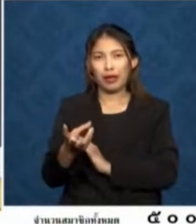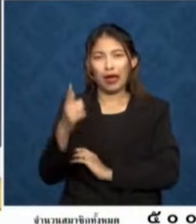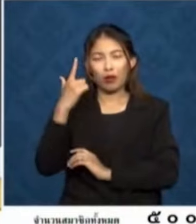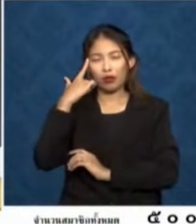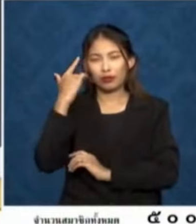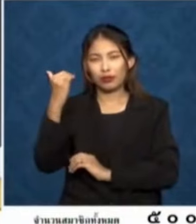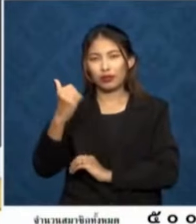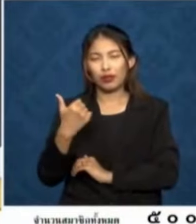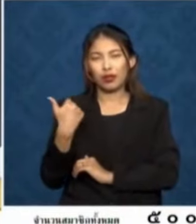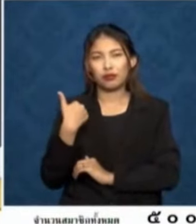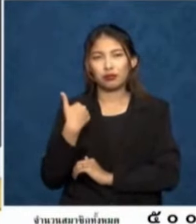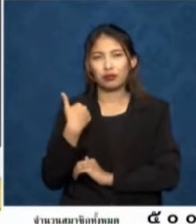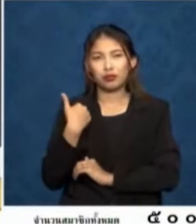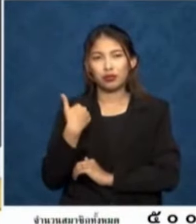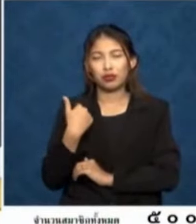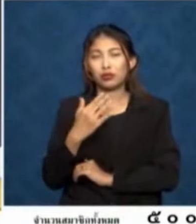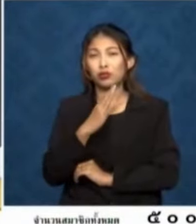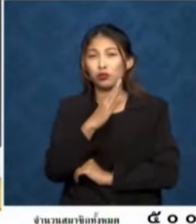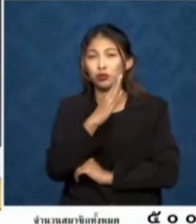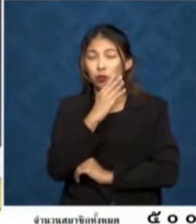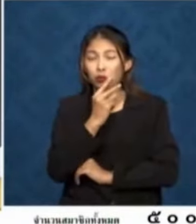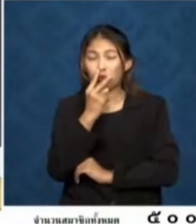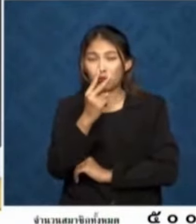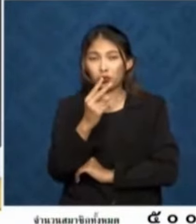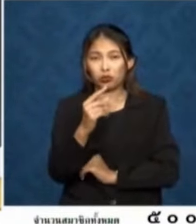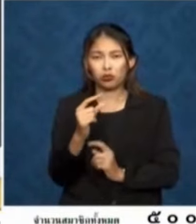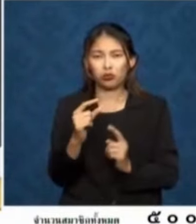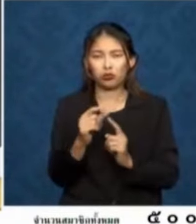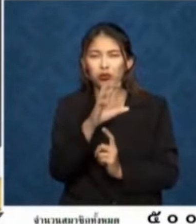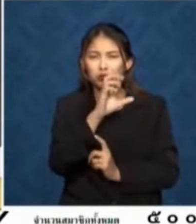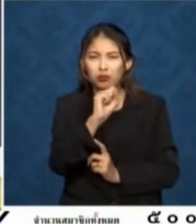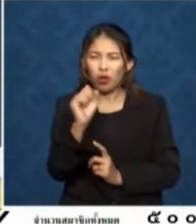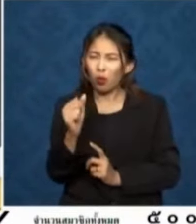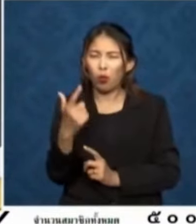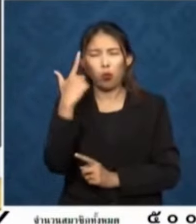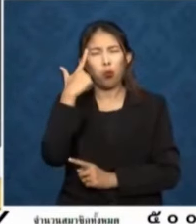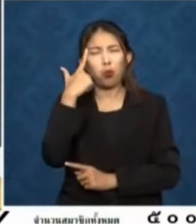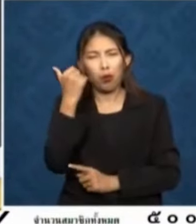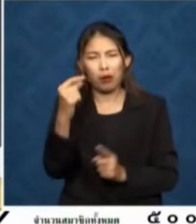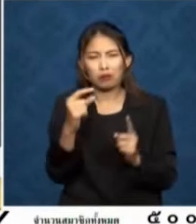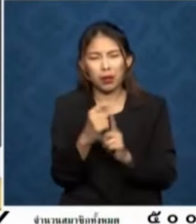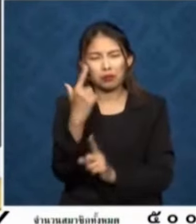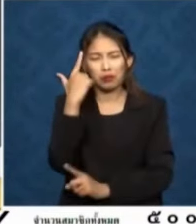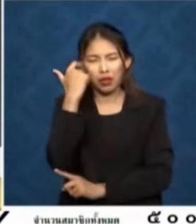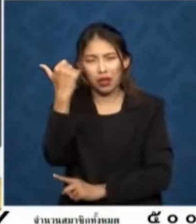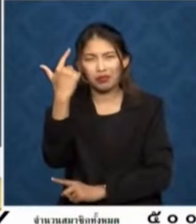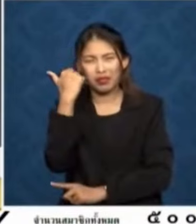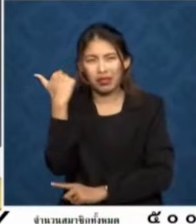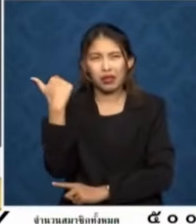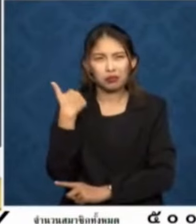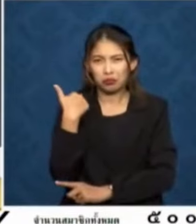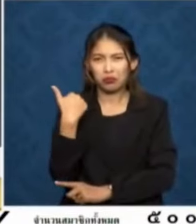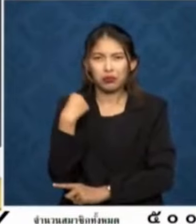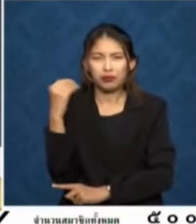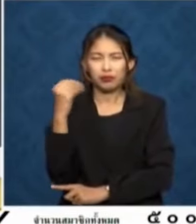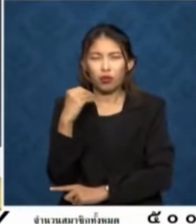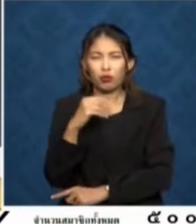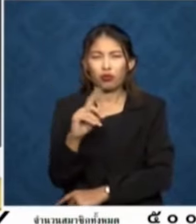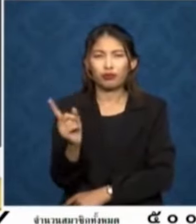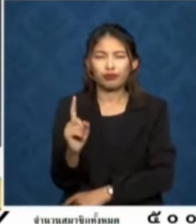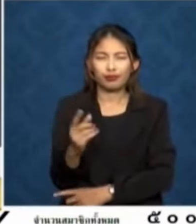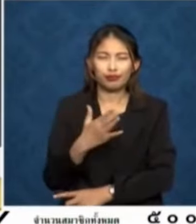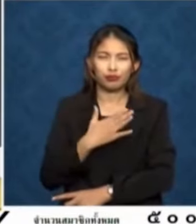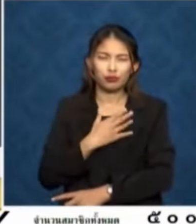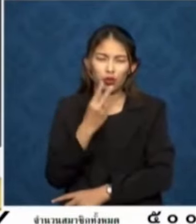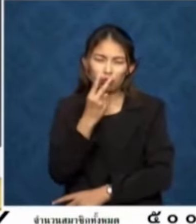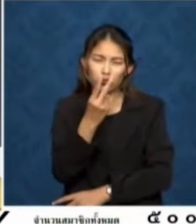อัจฉริยะนะคะถ้าท่านสังเกตนะคะจะแบบอัจฉริยะกันหลายที่เหลือเกินนะคะซึ่งดิฉัน